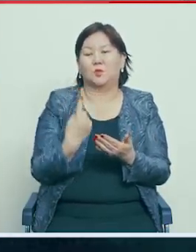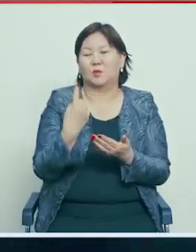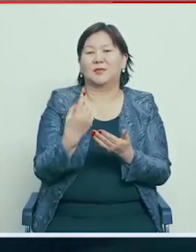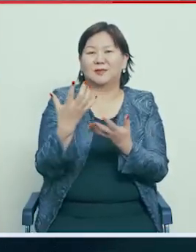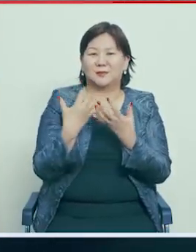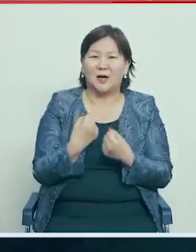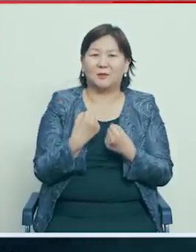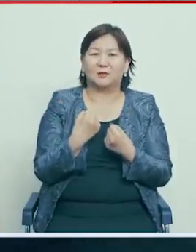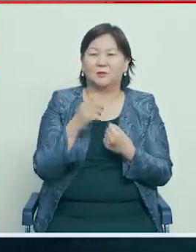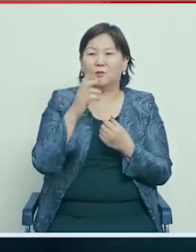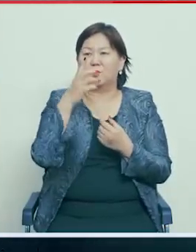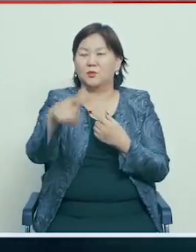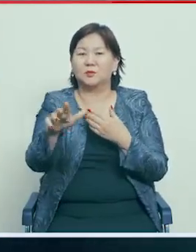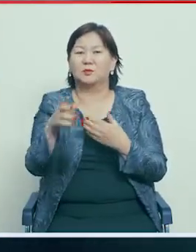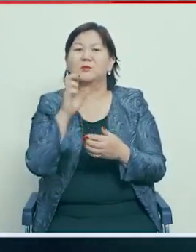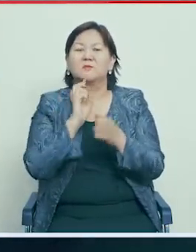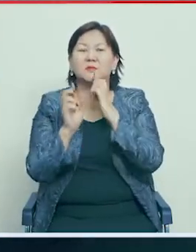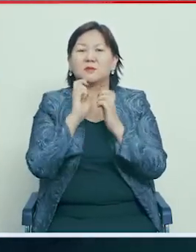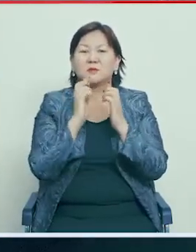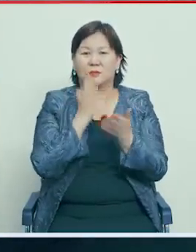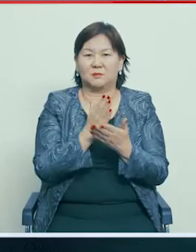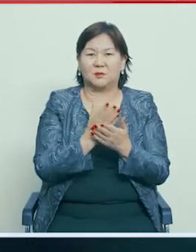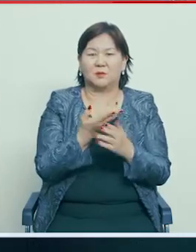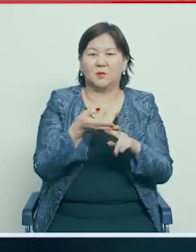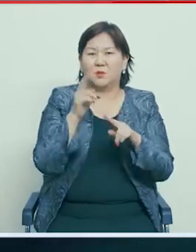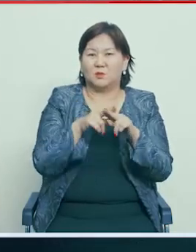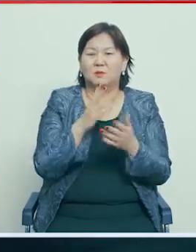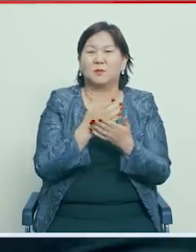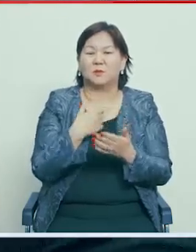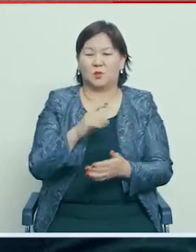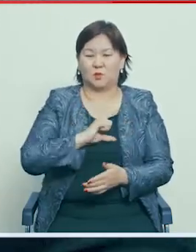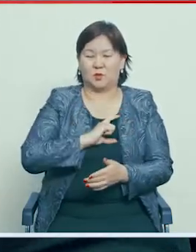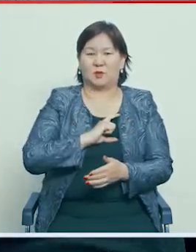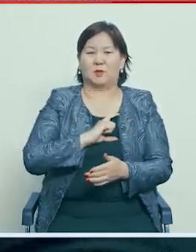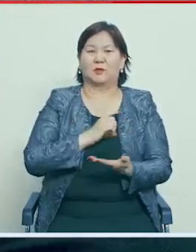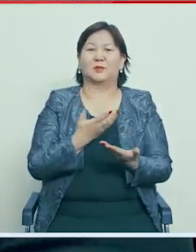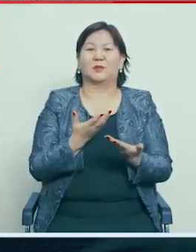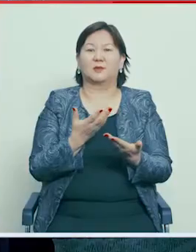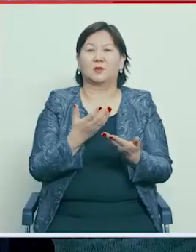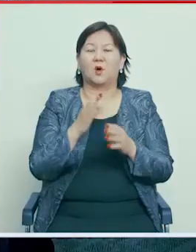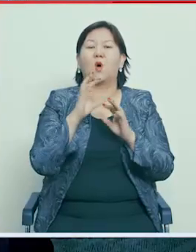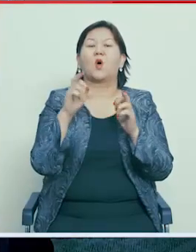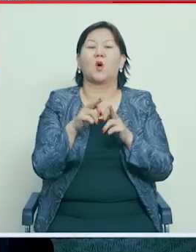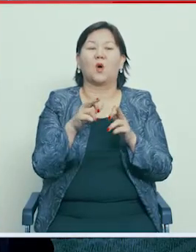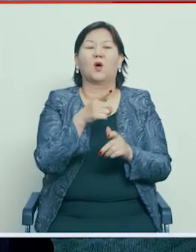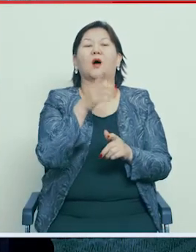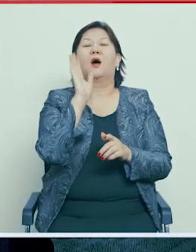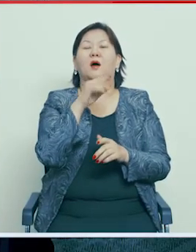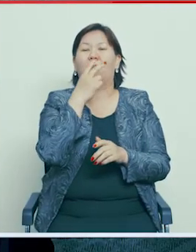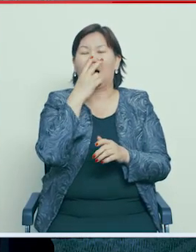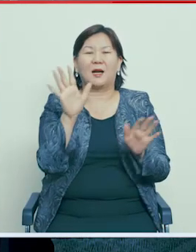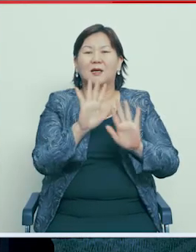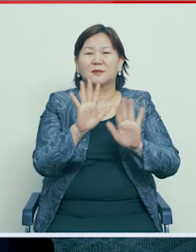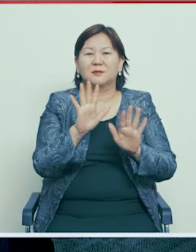аавна гэдэг бол яг бусад хүмүүст аюу хүндрэлтэй байд юм байна. Гэтэл би зүгээр өөрийнхөө эрхийг эдлээд хөгжлийн бэрхшээлийн бити